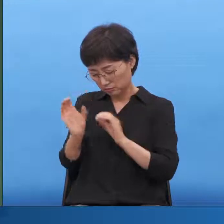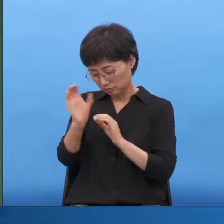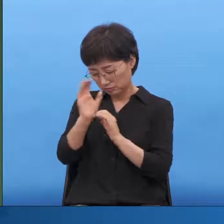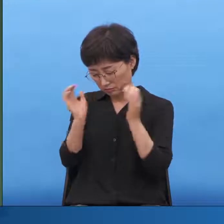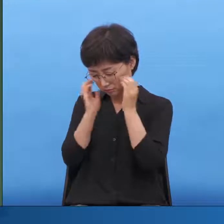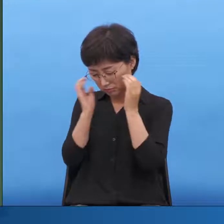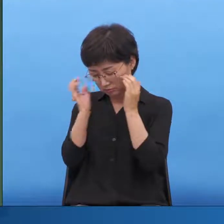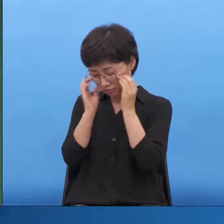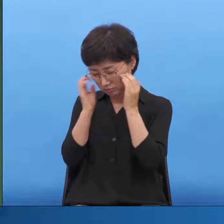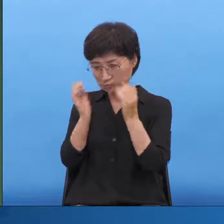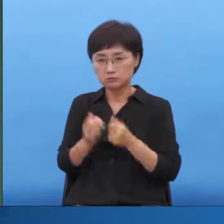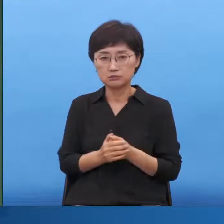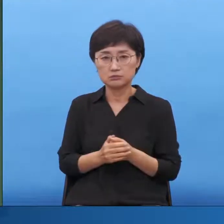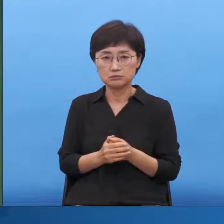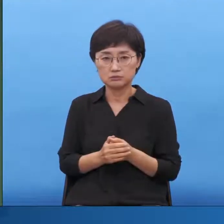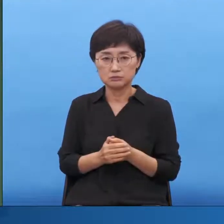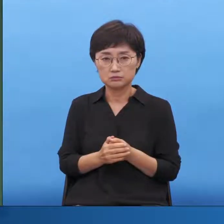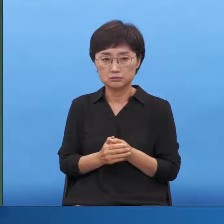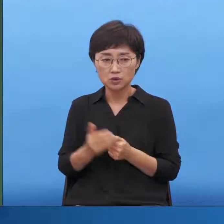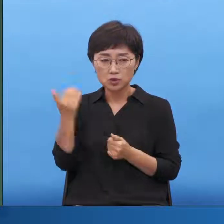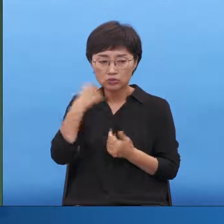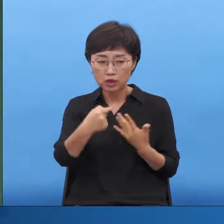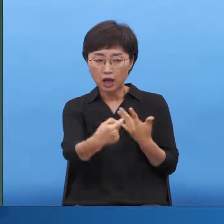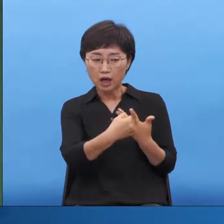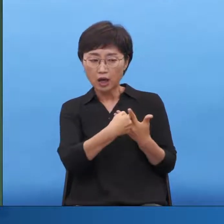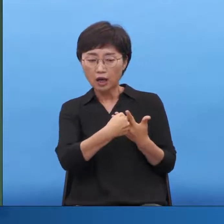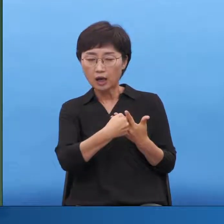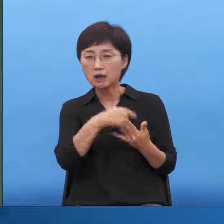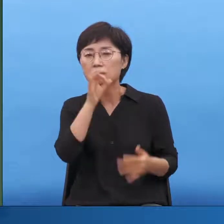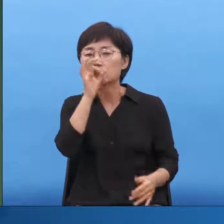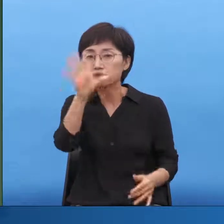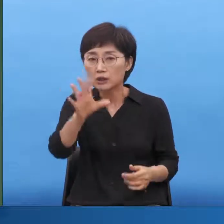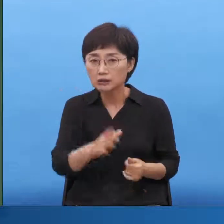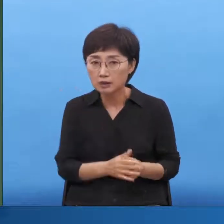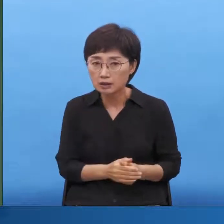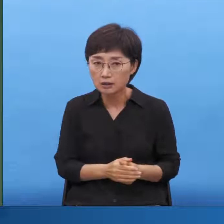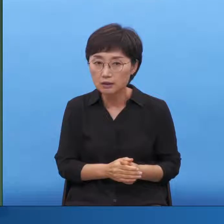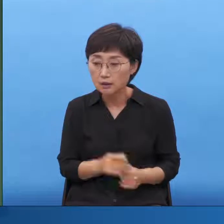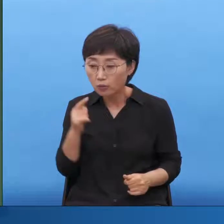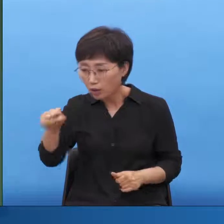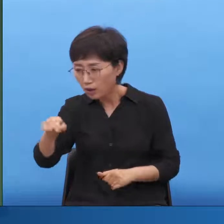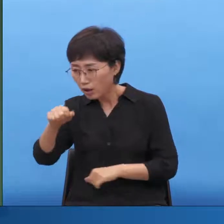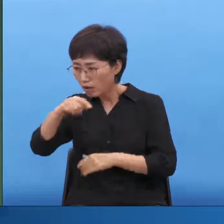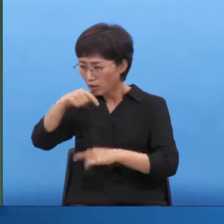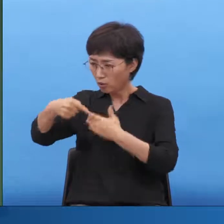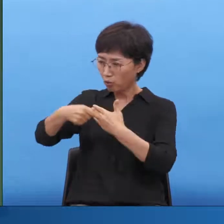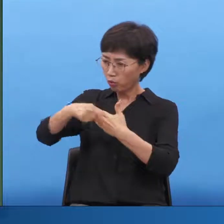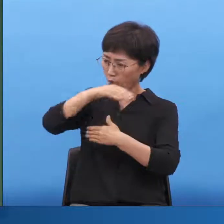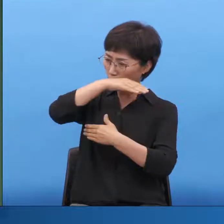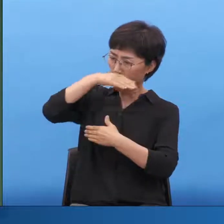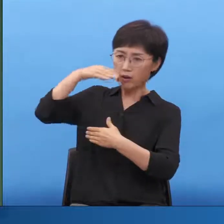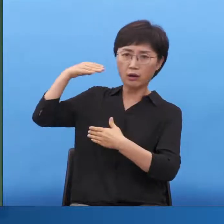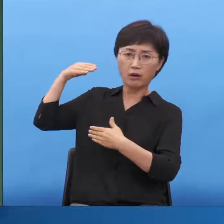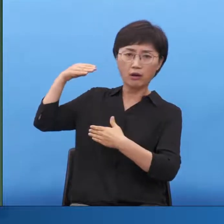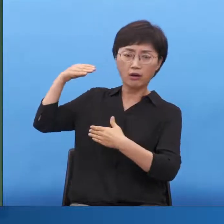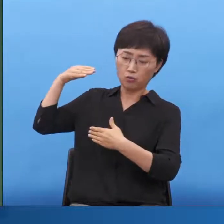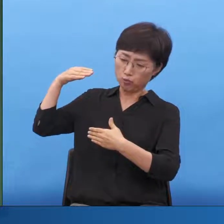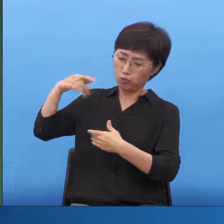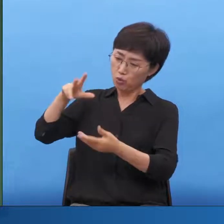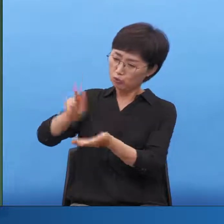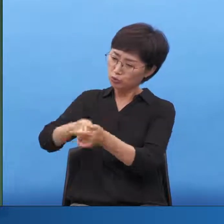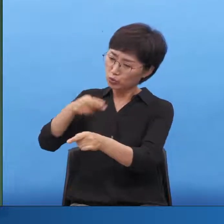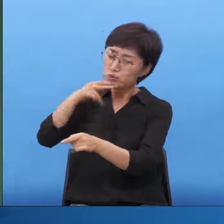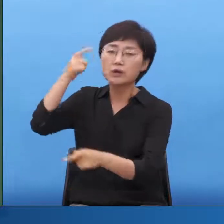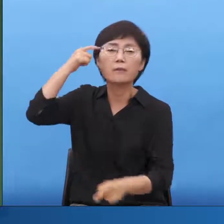다른 사람이 그걸 잘 알면 되는데 알 수가 없죠. 왜냐하면 저 이상하다 뭐 이런 식이 되니까 렘들도 그런데